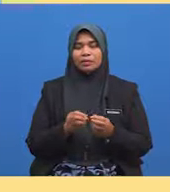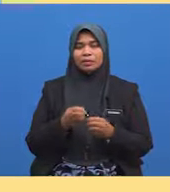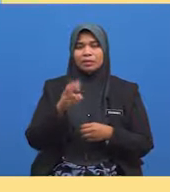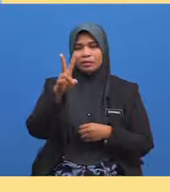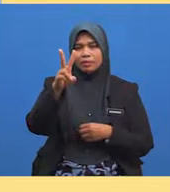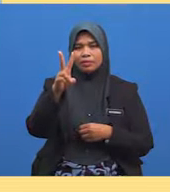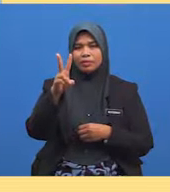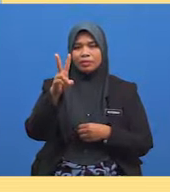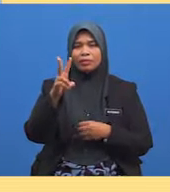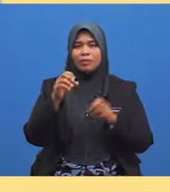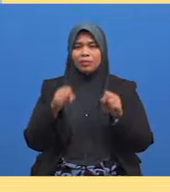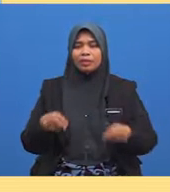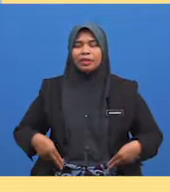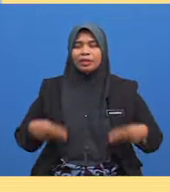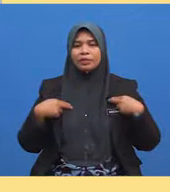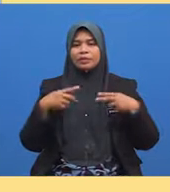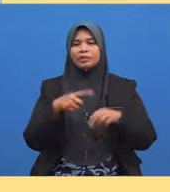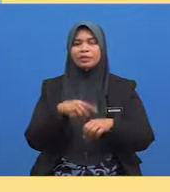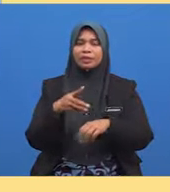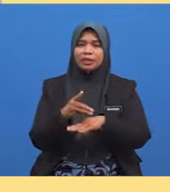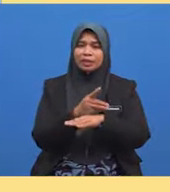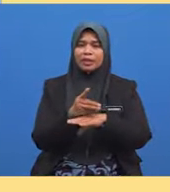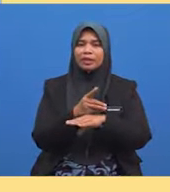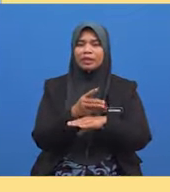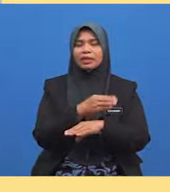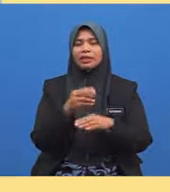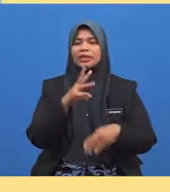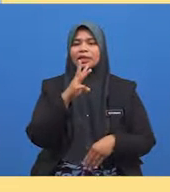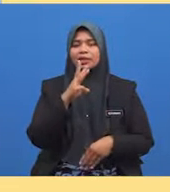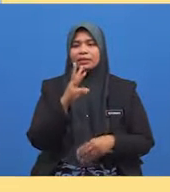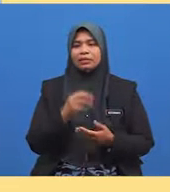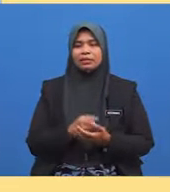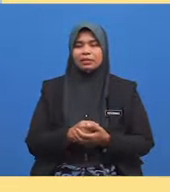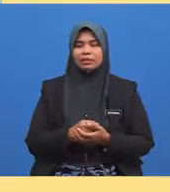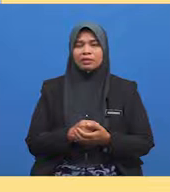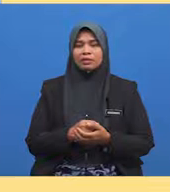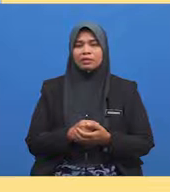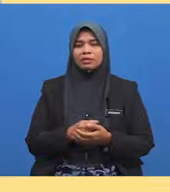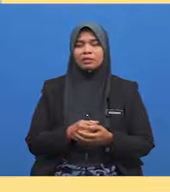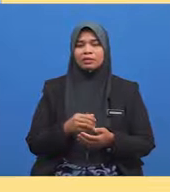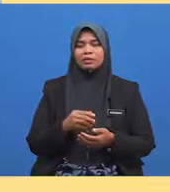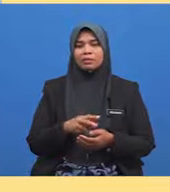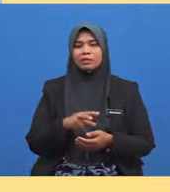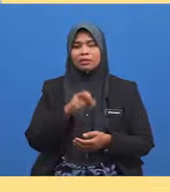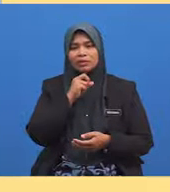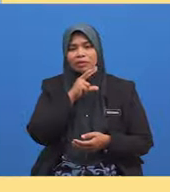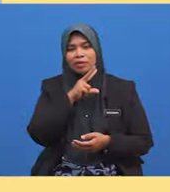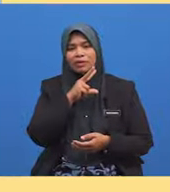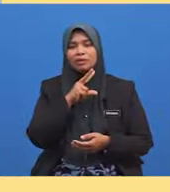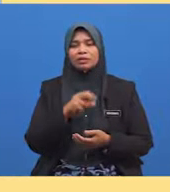poikiloterma. Yang kedua, boleh hidup di darat dan air. Amfibia seperti